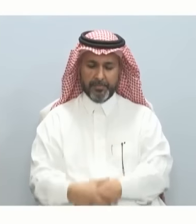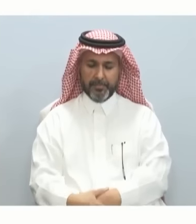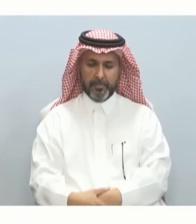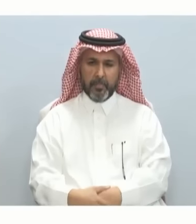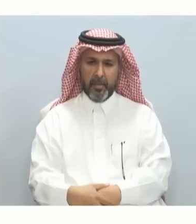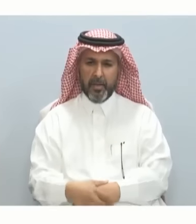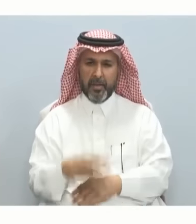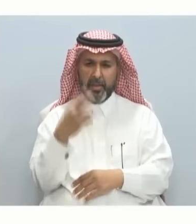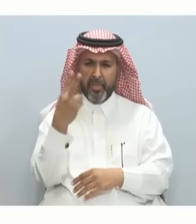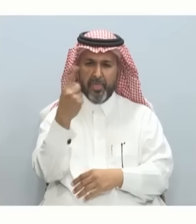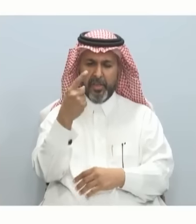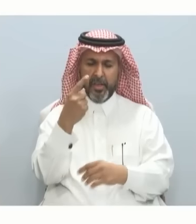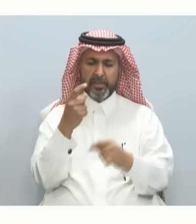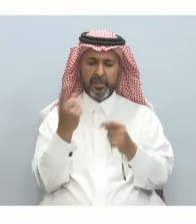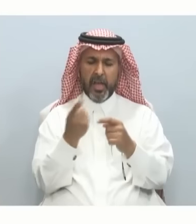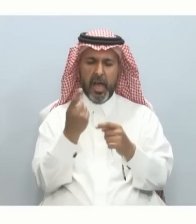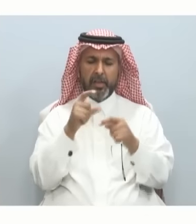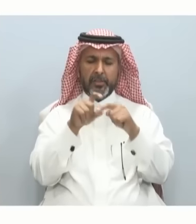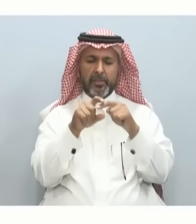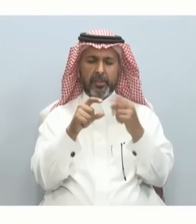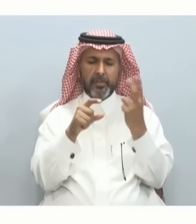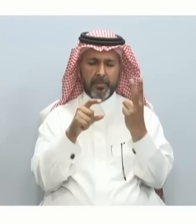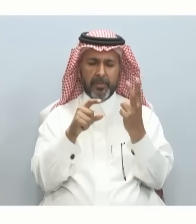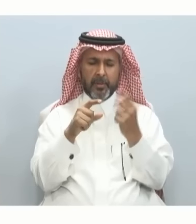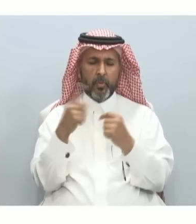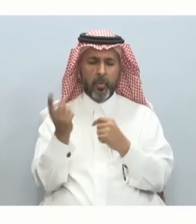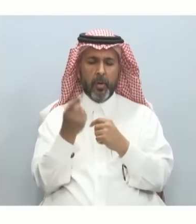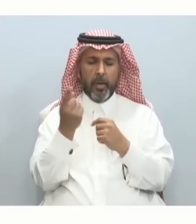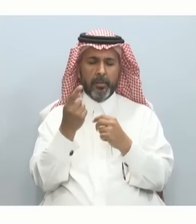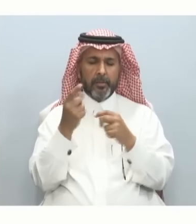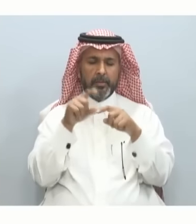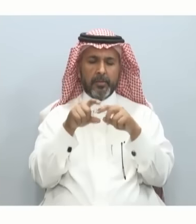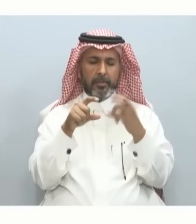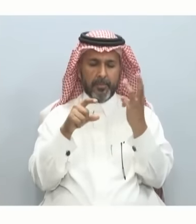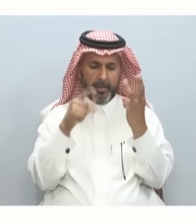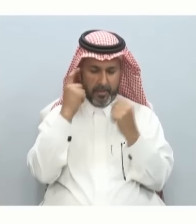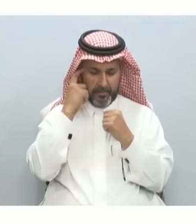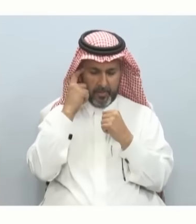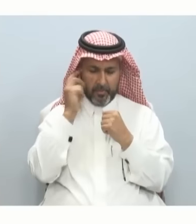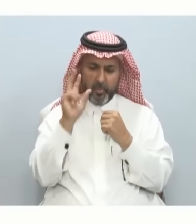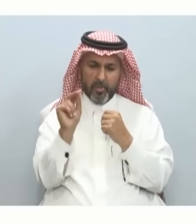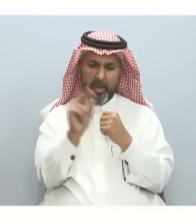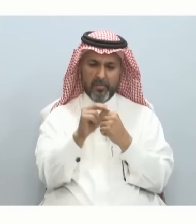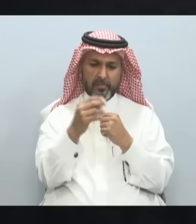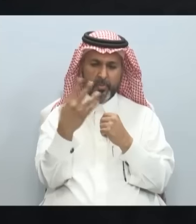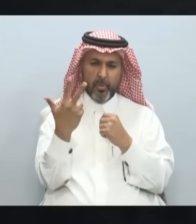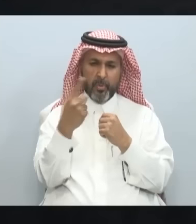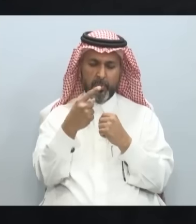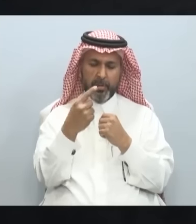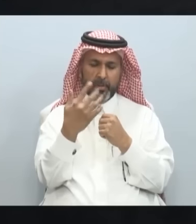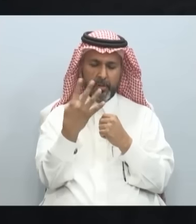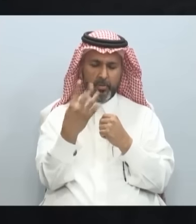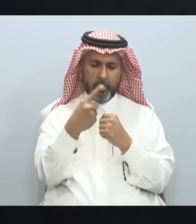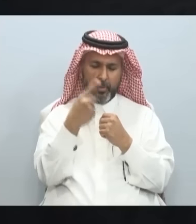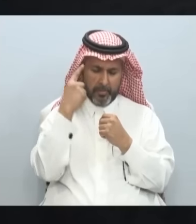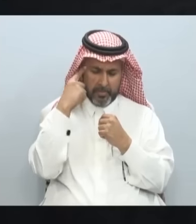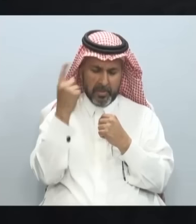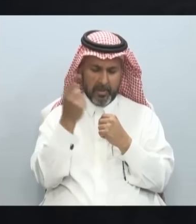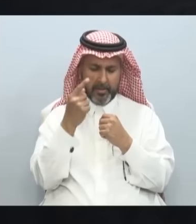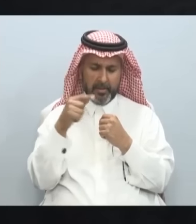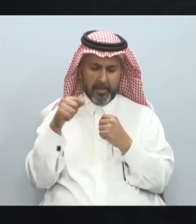قواسم 12 وكذلك من القواسم 18 ومن قواسم 24 ومع هذا السؤال وبناتنا نكون وصلنا